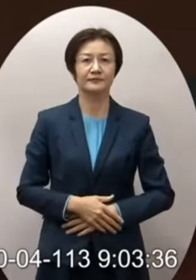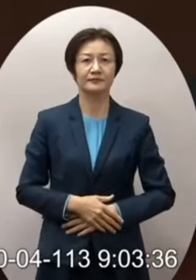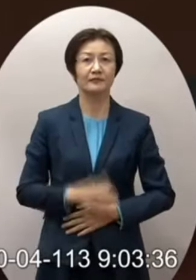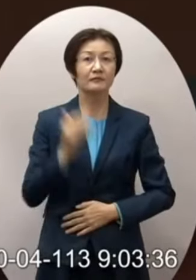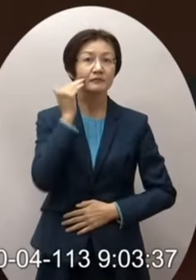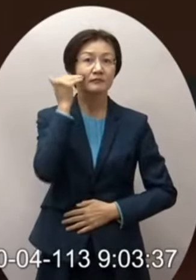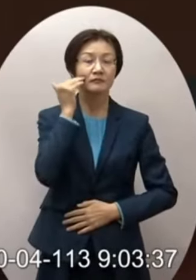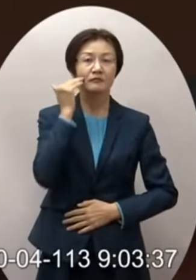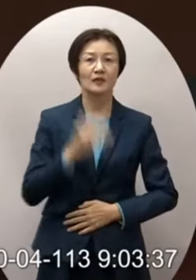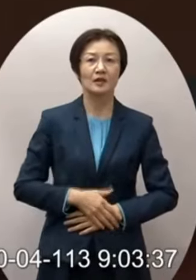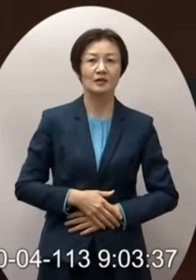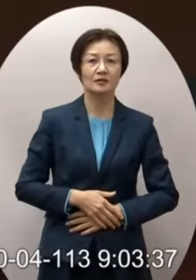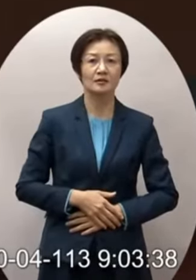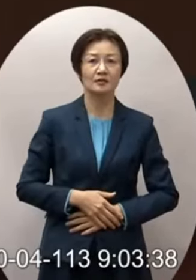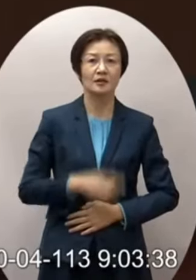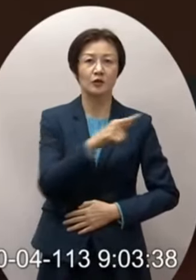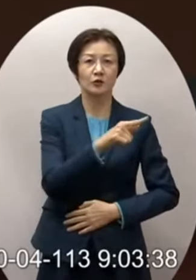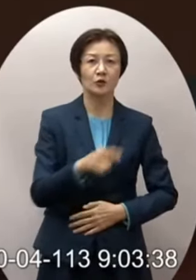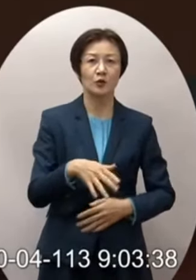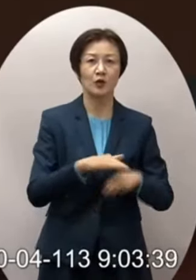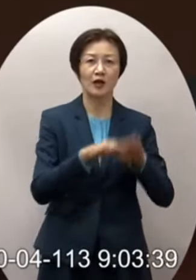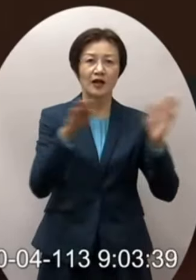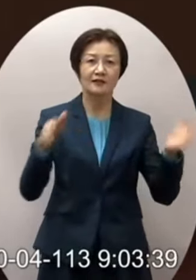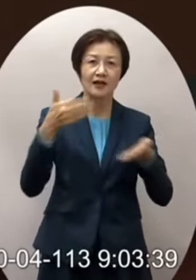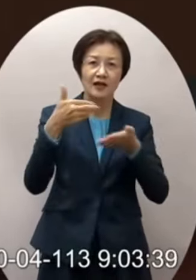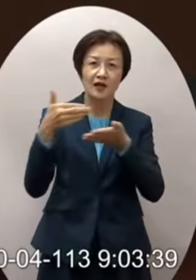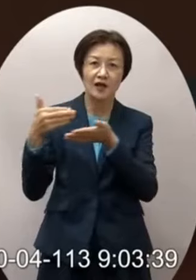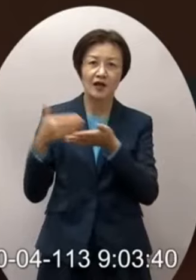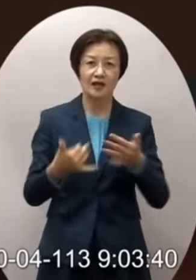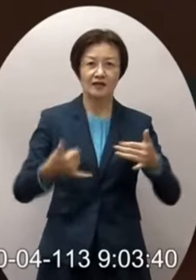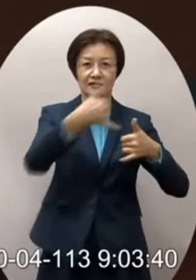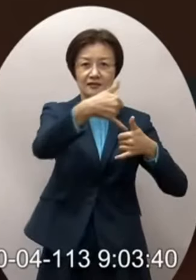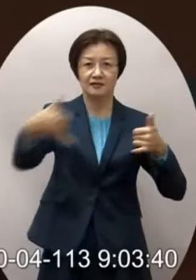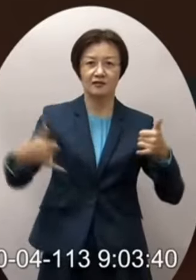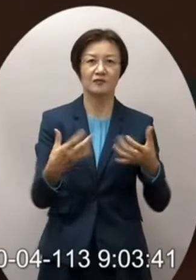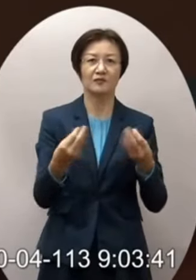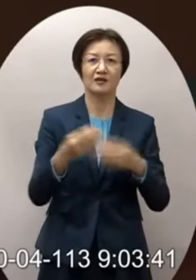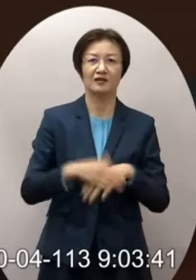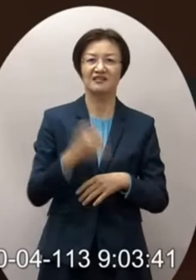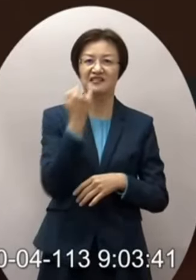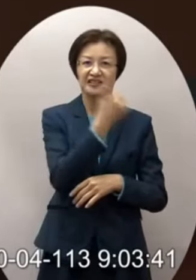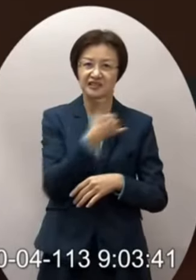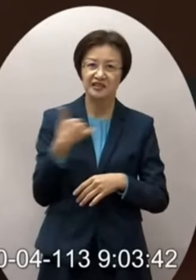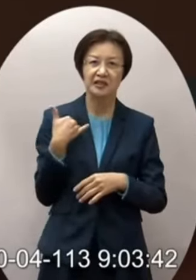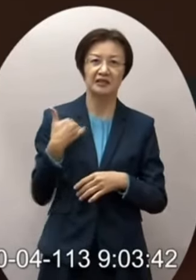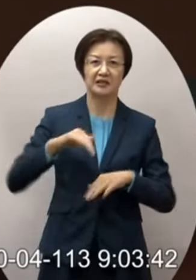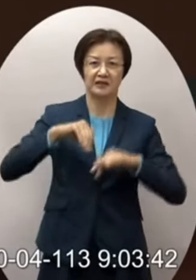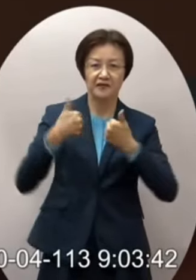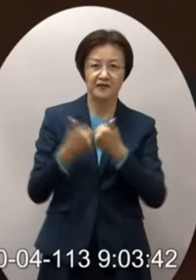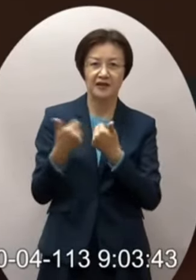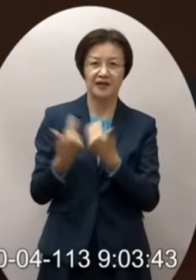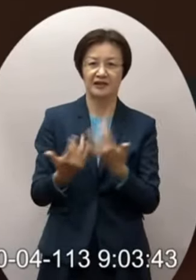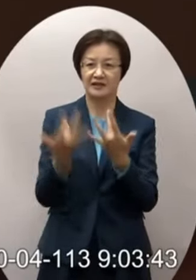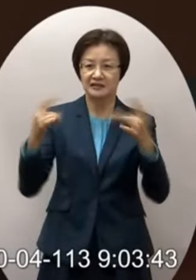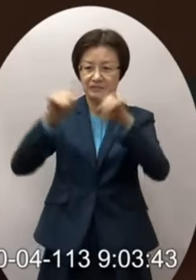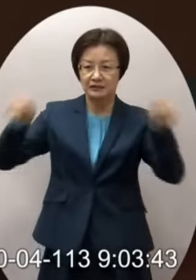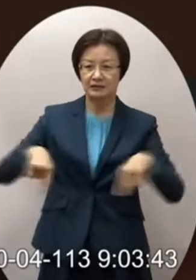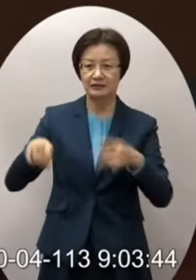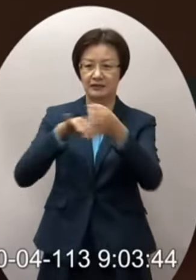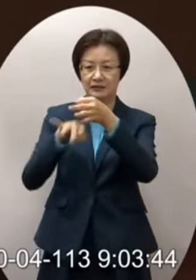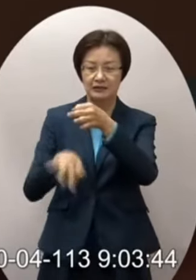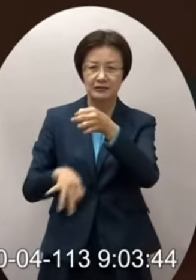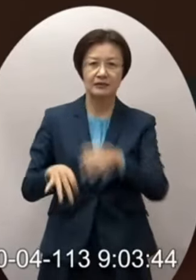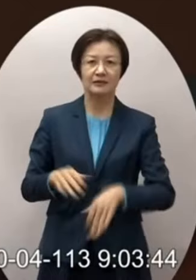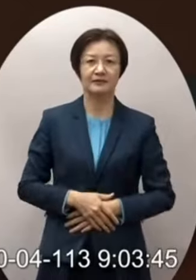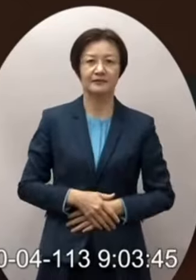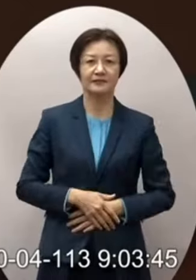如果你不在餐桌上，你就会在菜单上。两位院长有要